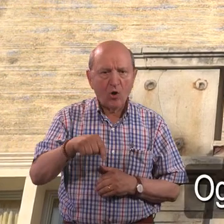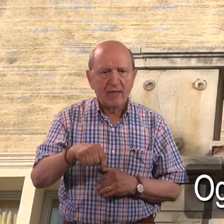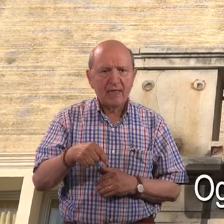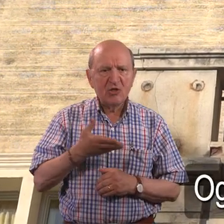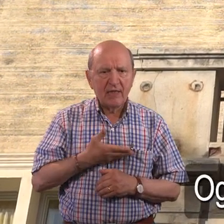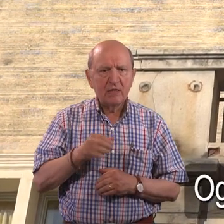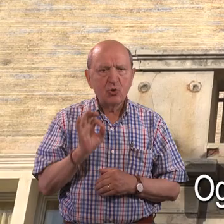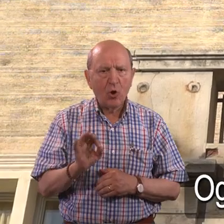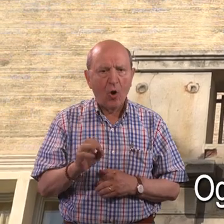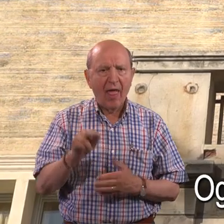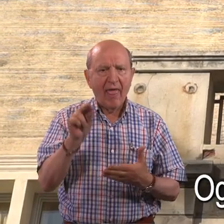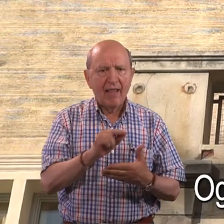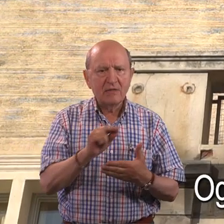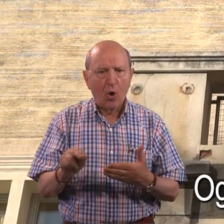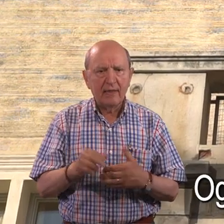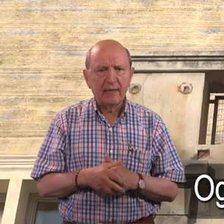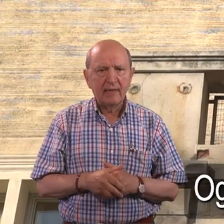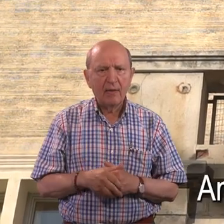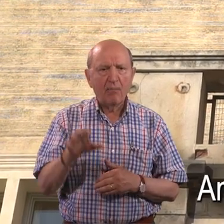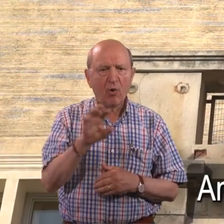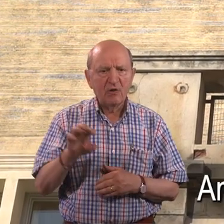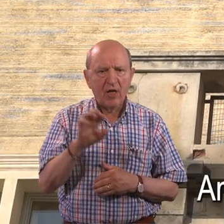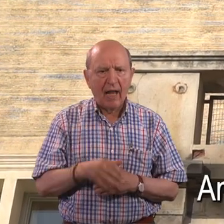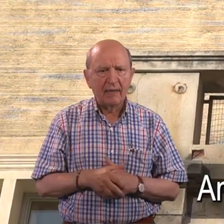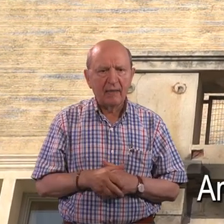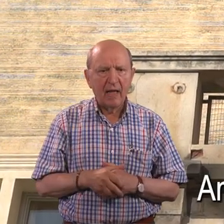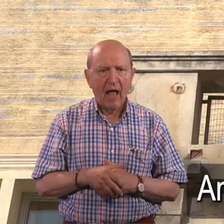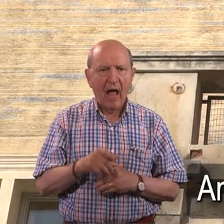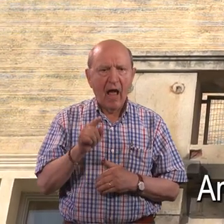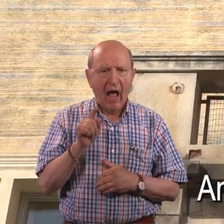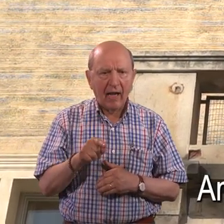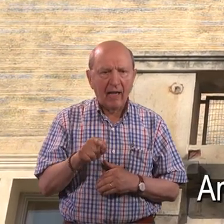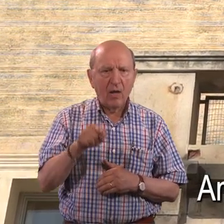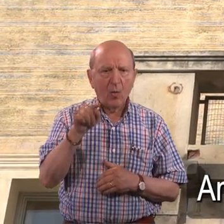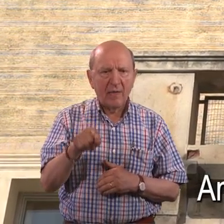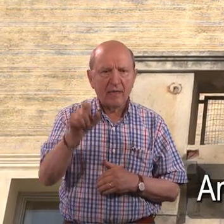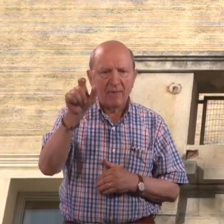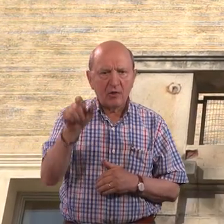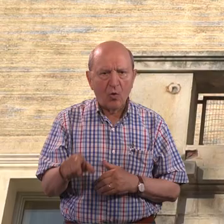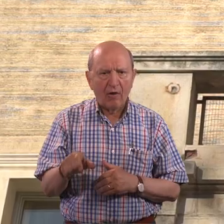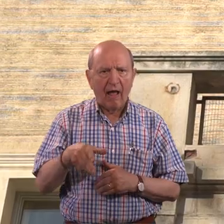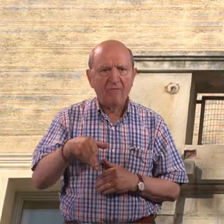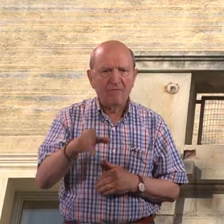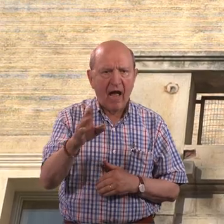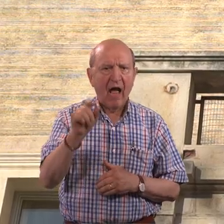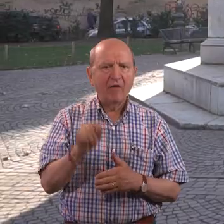Oggi ci sono le lezioni provinciali anche il signor Rossi va a votare